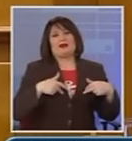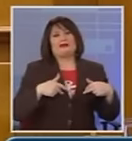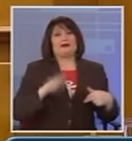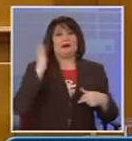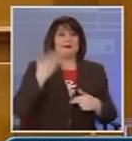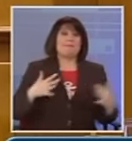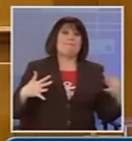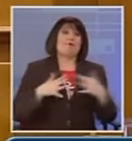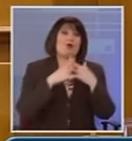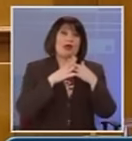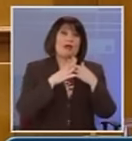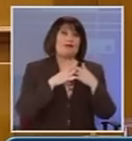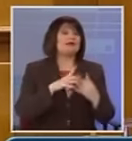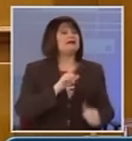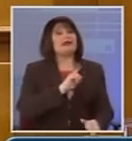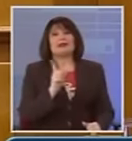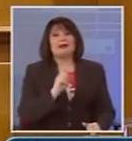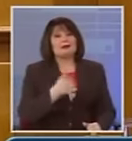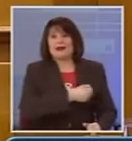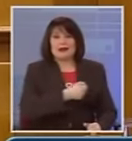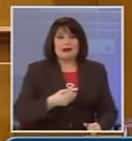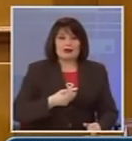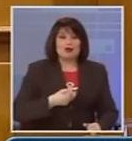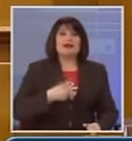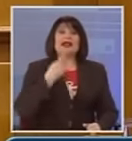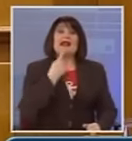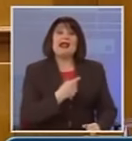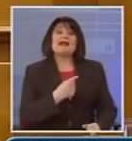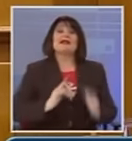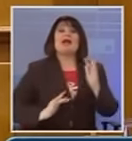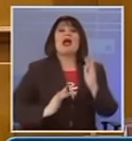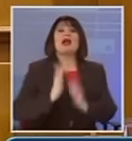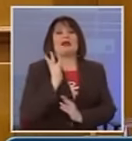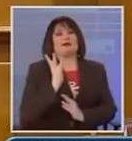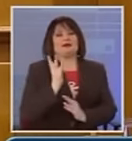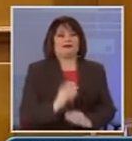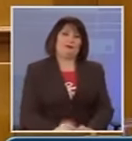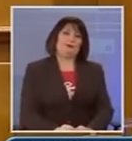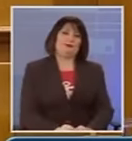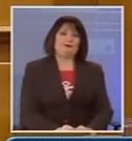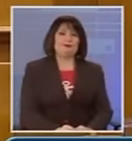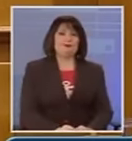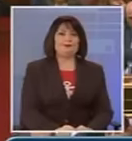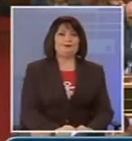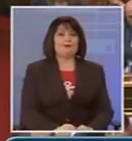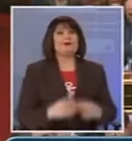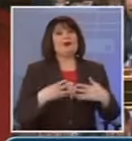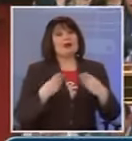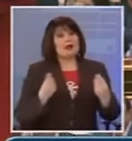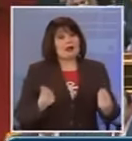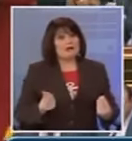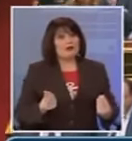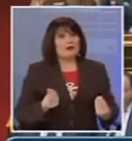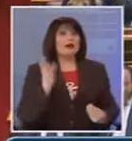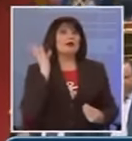πολεμάτε δεν είναι λιτότητα, κύριε Τσίπρα. Ανάπτυξη λέγεται αυτά που πολεμάτε. Εύχομαι να σας